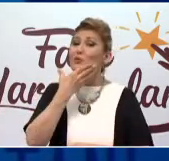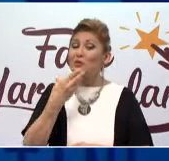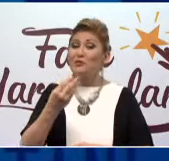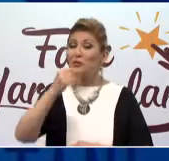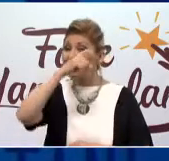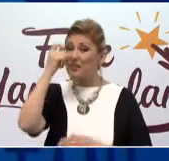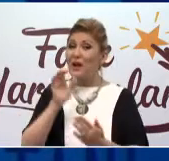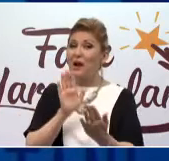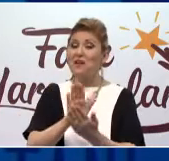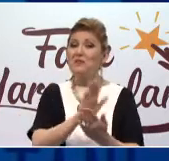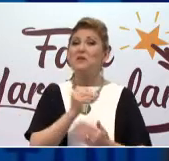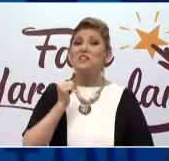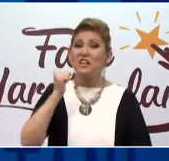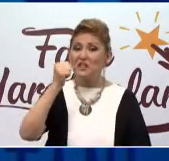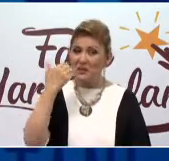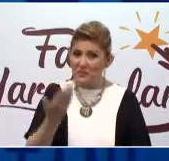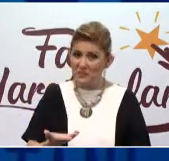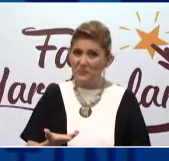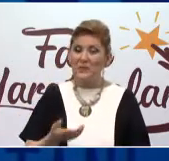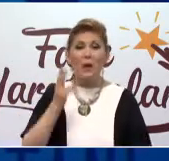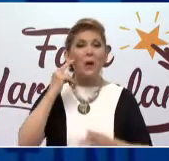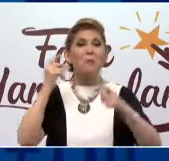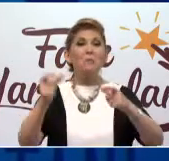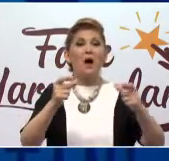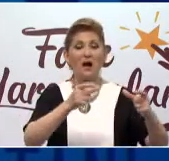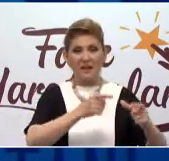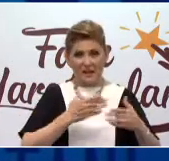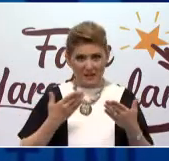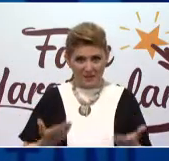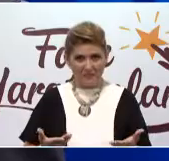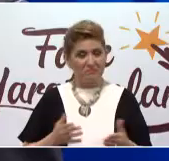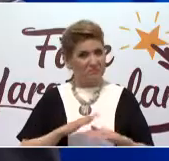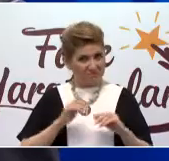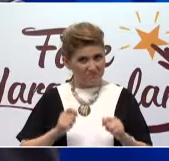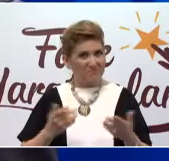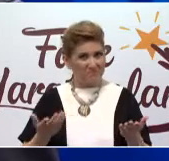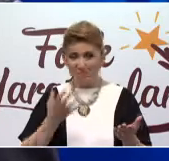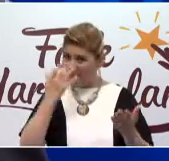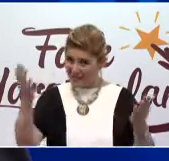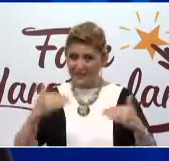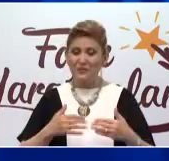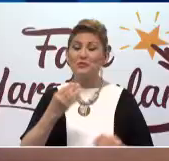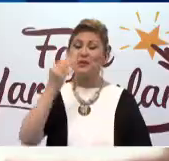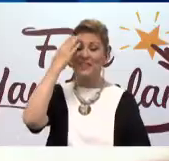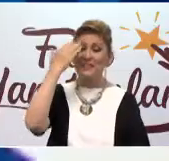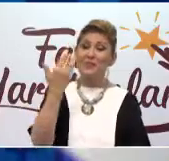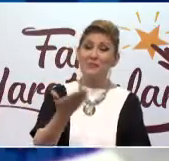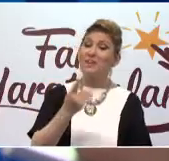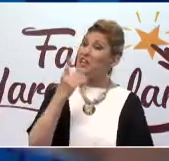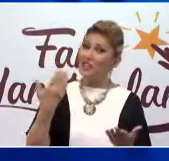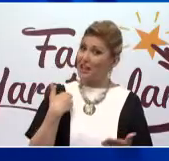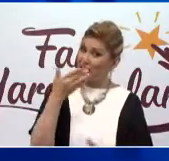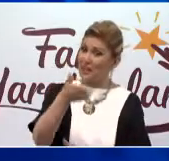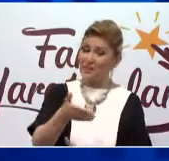sıcak karşılaşmalar yaşadığımız şahane bir iş mahalleler aslında evet, o mahalleler. İyi ki de yapıyorsunuz. Bekleriz herkesi. Çok teşekkür ederim. İnşallah